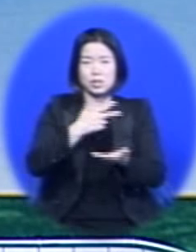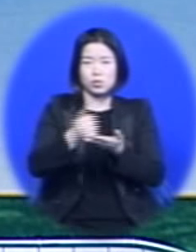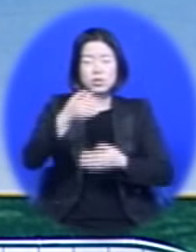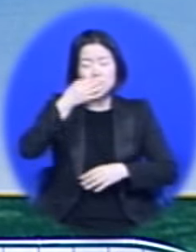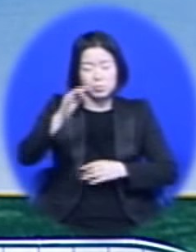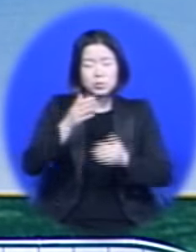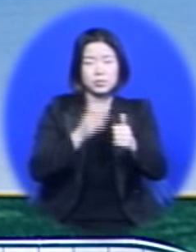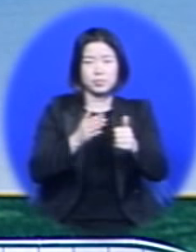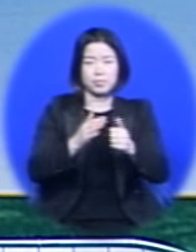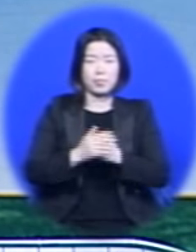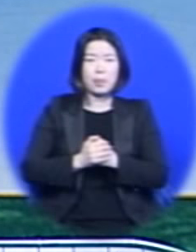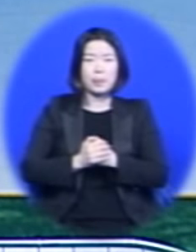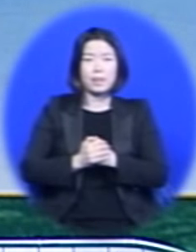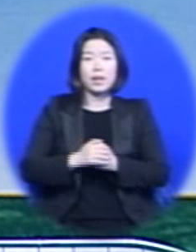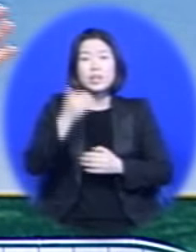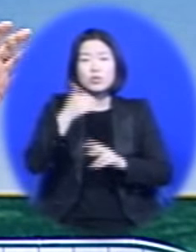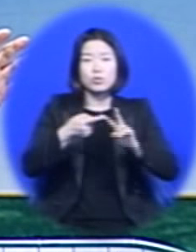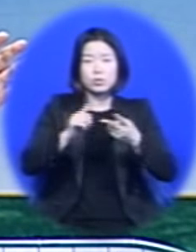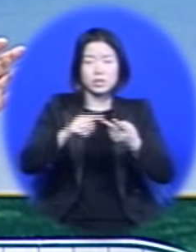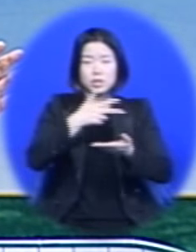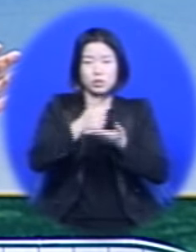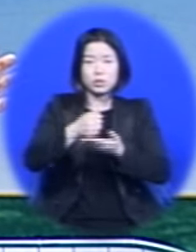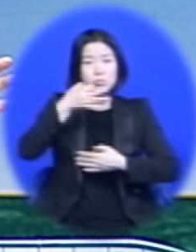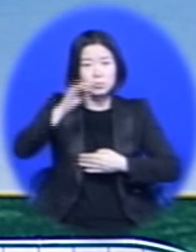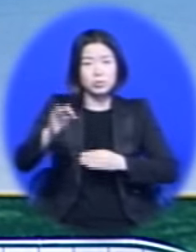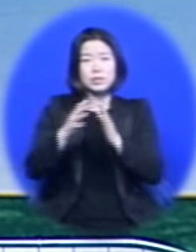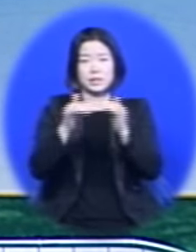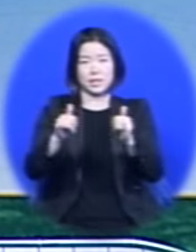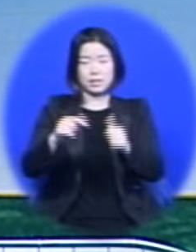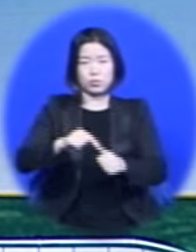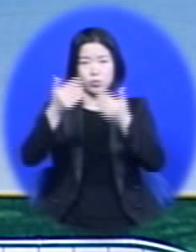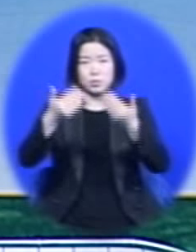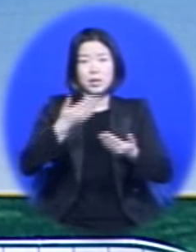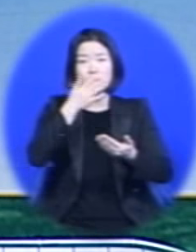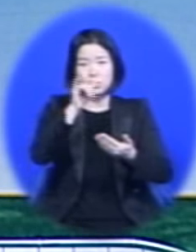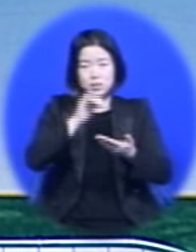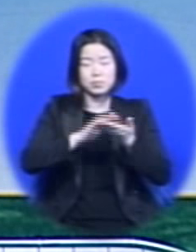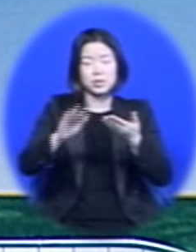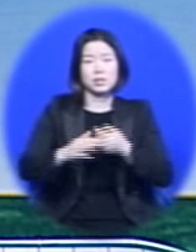부르시기 바랍니다. 누구든지 주를 부르는 자는 구원을 얻을 것이라.